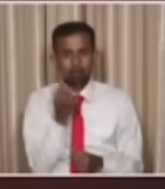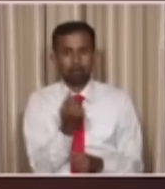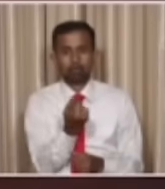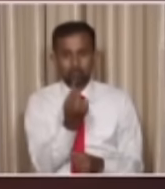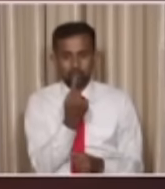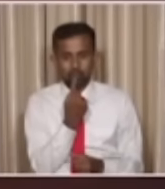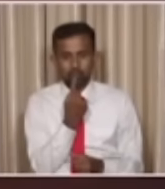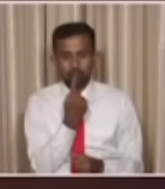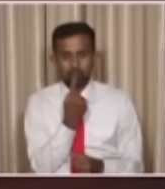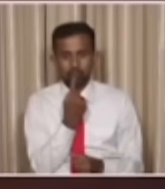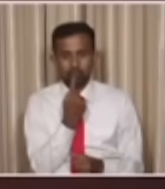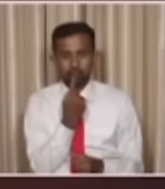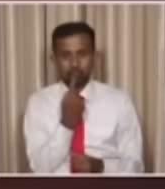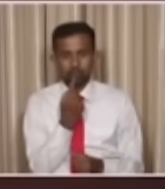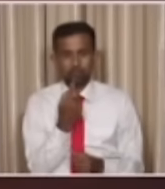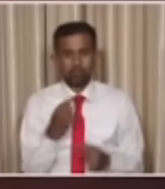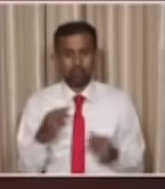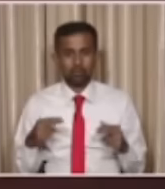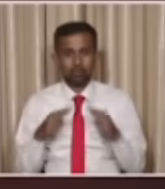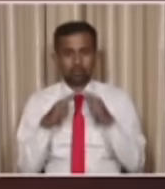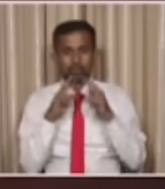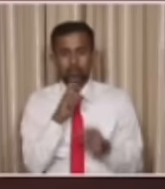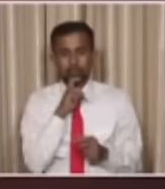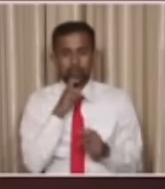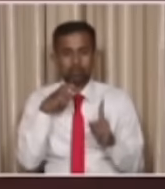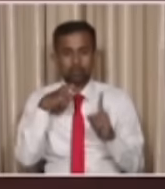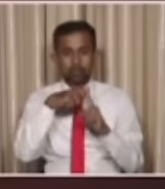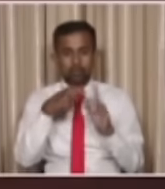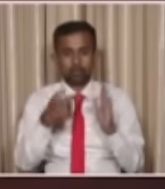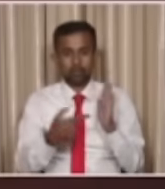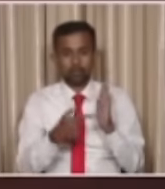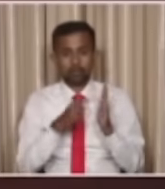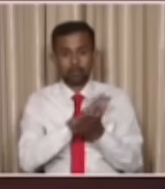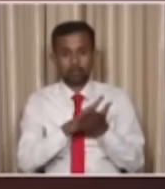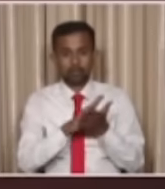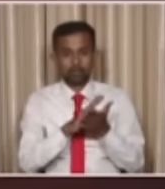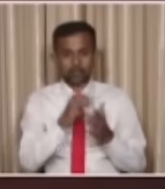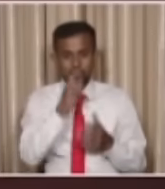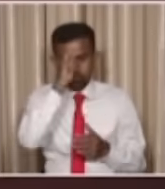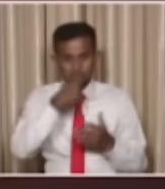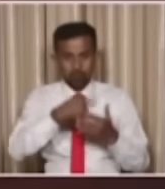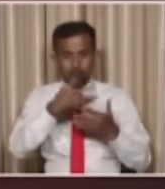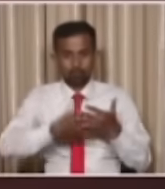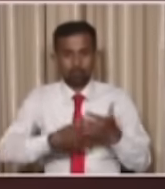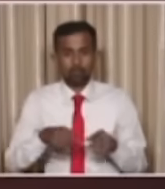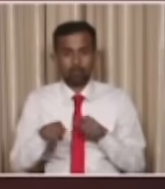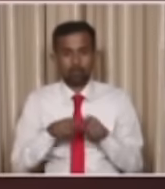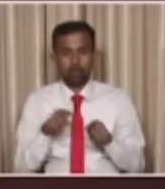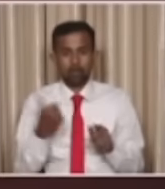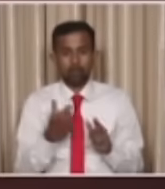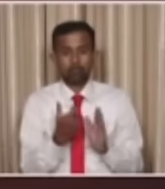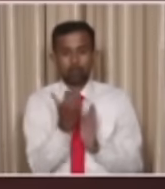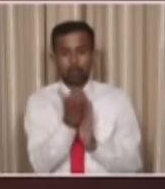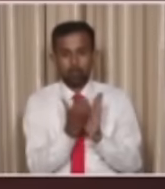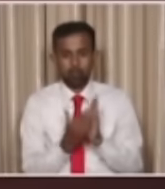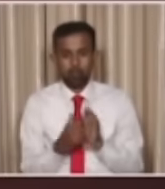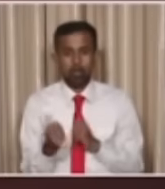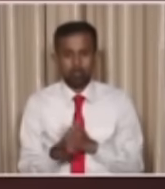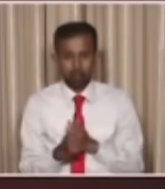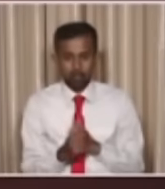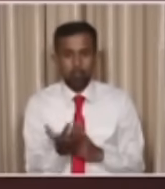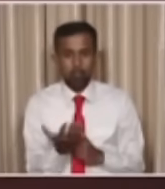කරා ගරු ශ්‍රේෂ්ඨාධිකරණ විනිසුරු කේටි චිත්‍රසිරි මැතිතුමාගේ වාර්තාව අනුව නව ව්‍යවස්ථාව සම්පාදනය වෙන්න ඕන